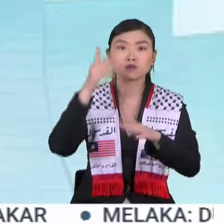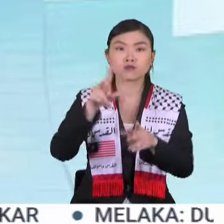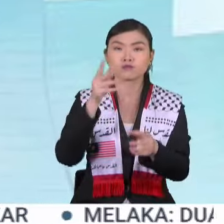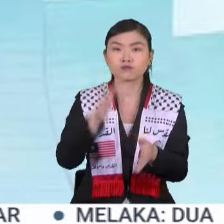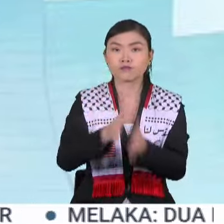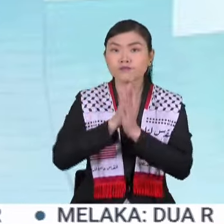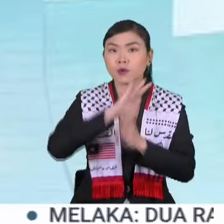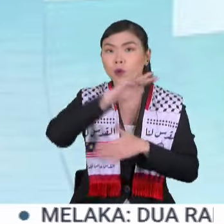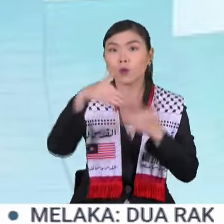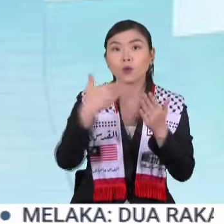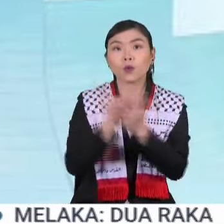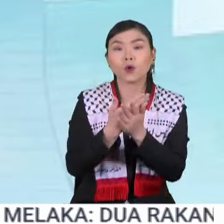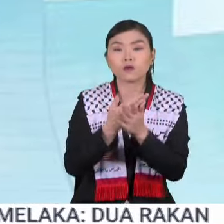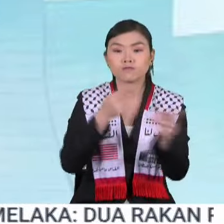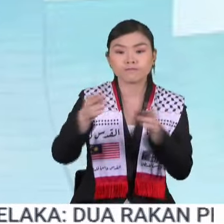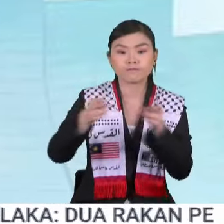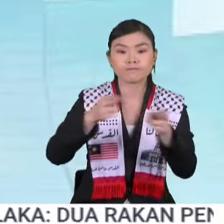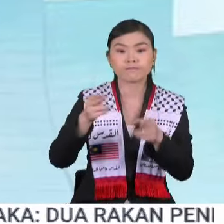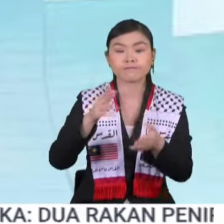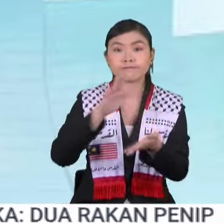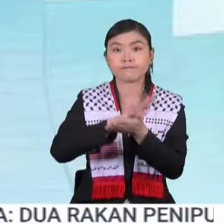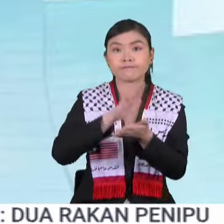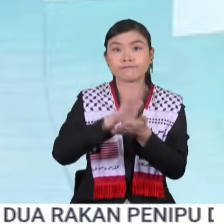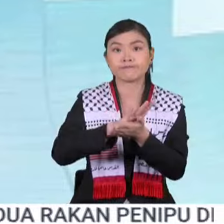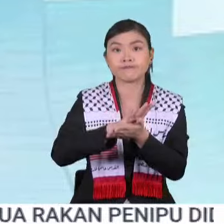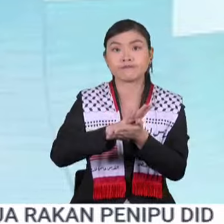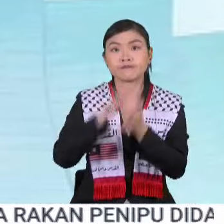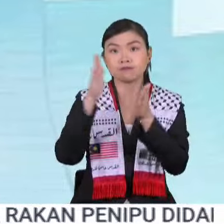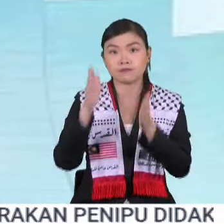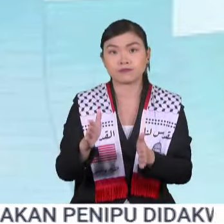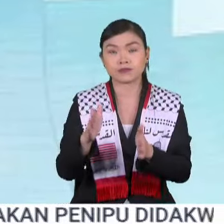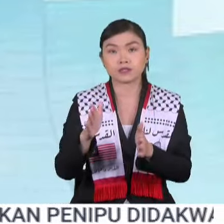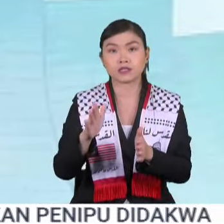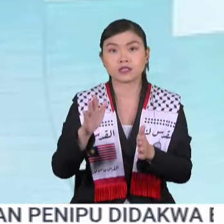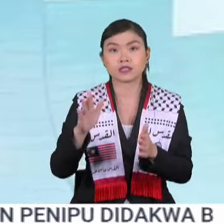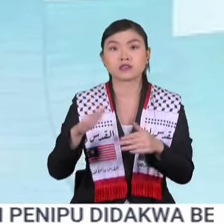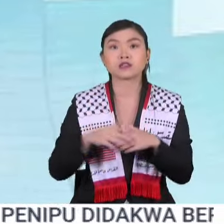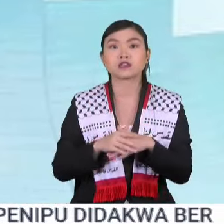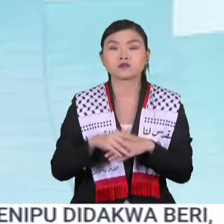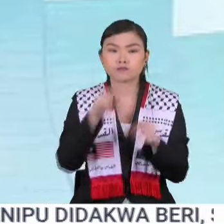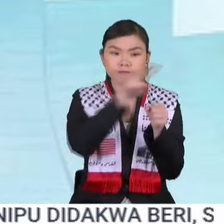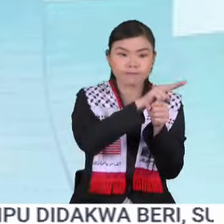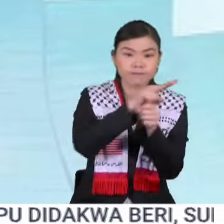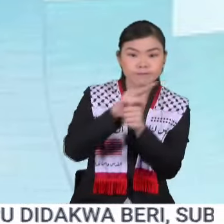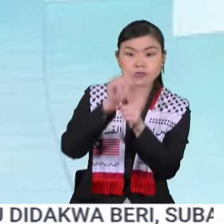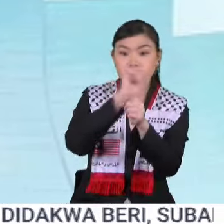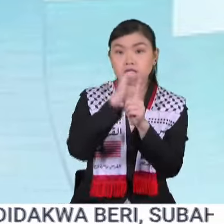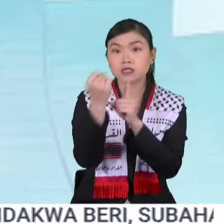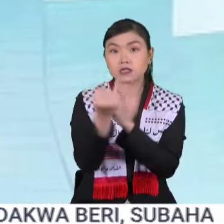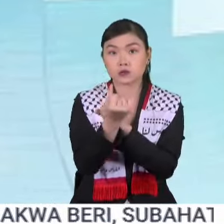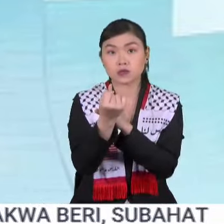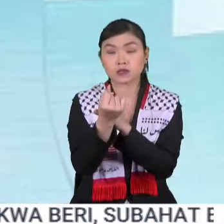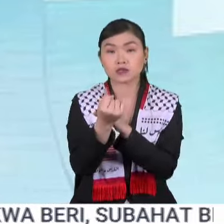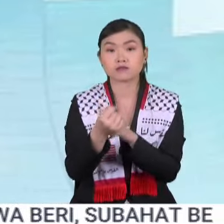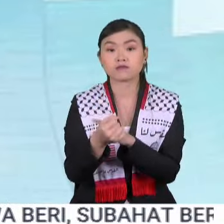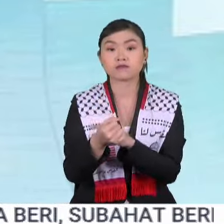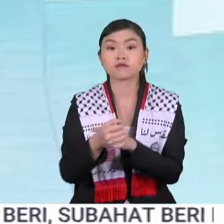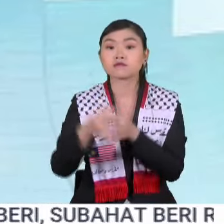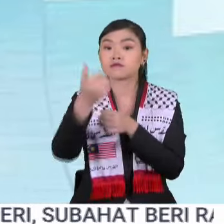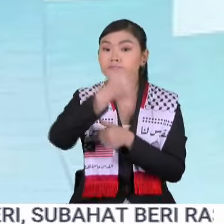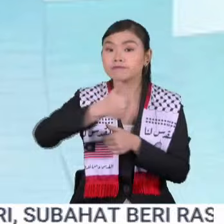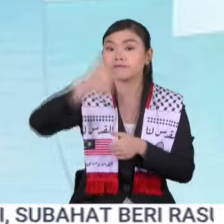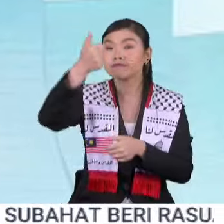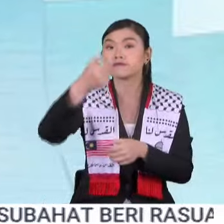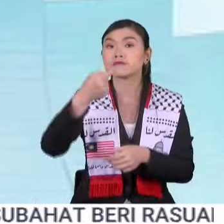termasuk pengetua dan guru besar serta pejabat pendidikan daerah PPD di seluruh negeri Kedah memantau situasi berkenaan jelas